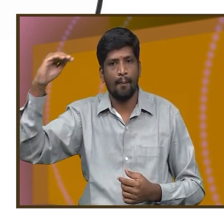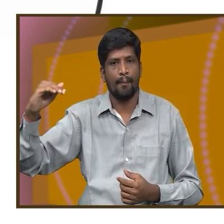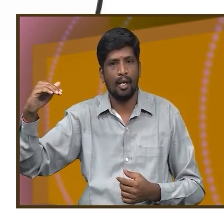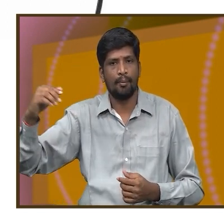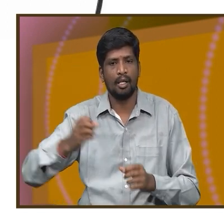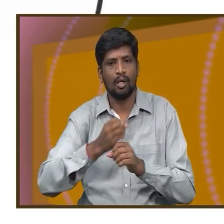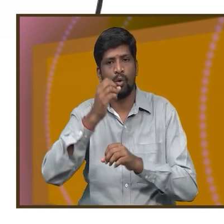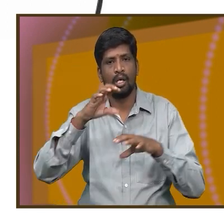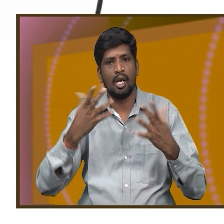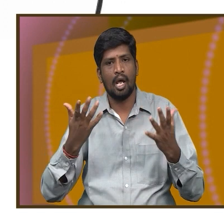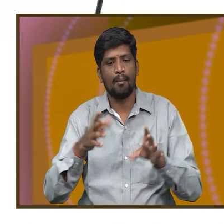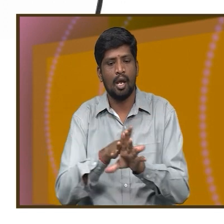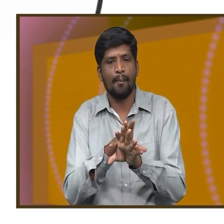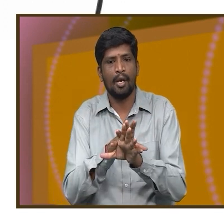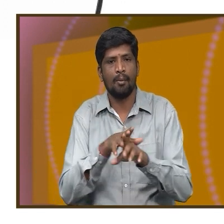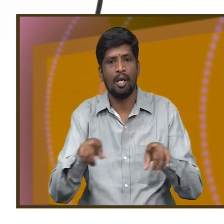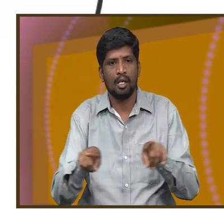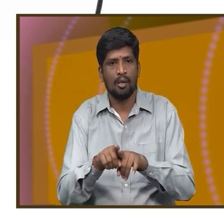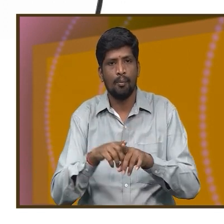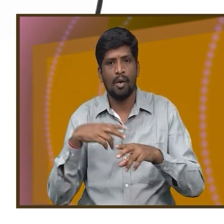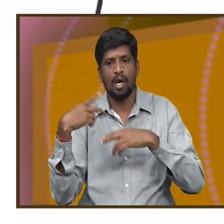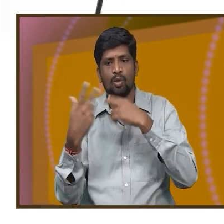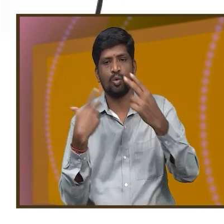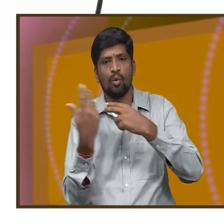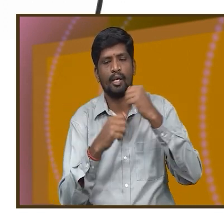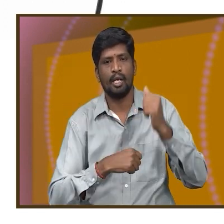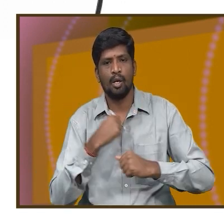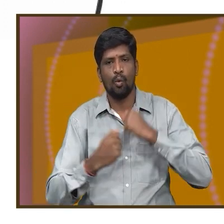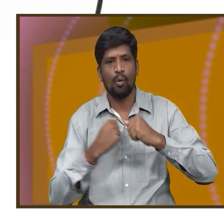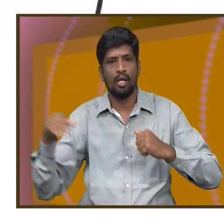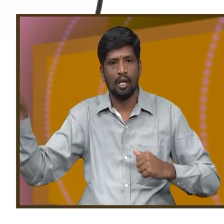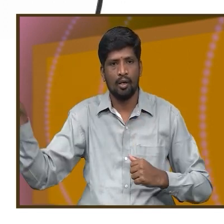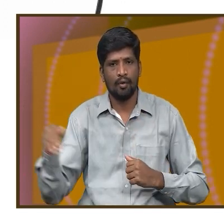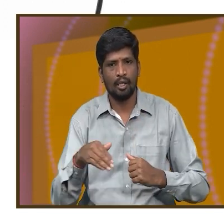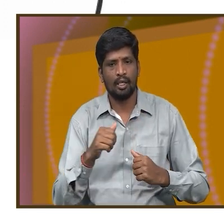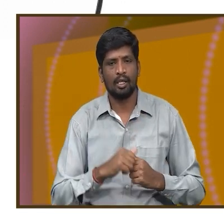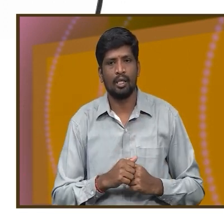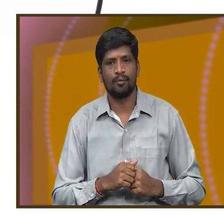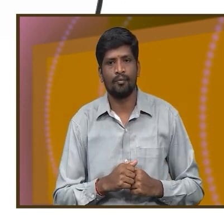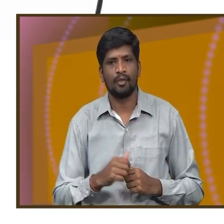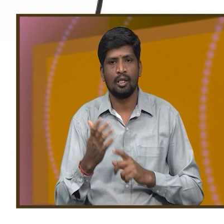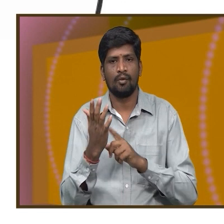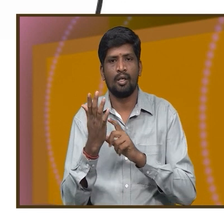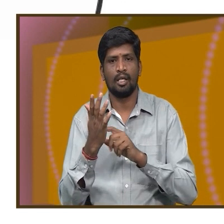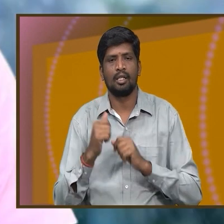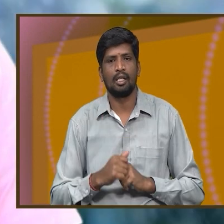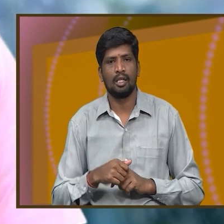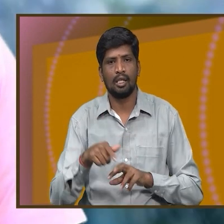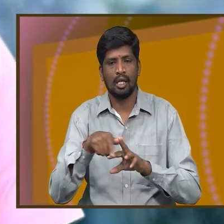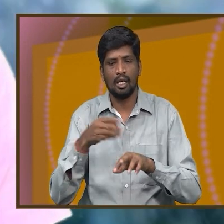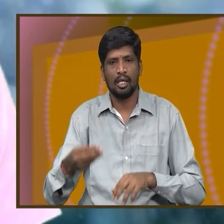மெதுவாக அப்படியே ஒரு மீனை போல சுழன்று அப்படியே நேர ஓடி வருகிறாள். வந்து தனது வலதுகையில் இருக்கக்கூடிய